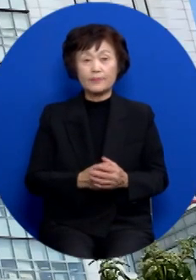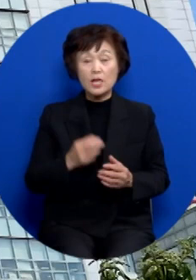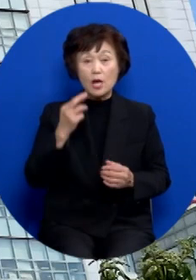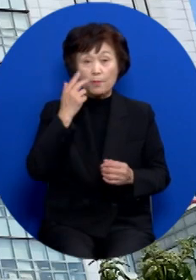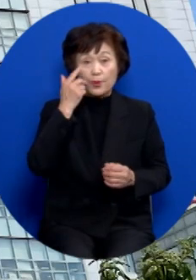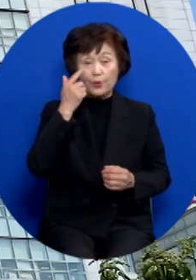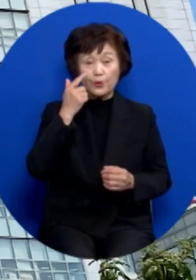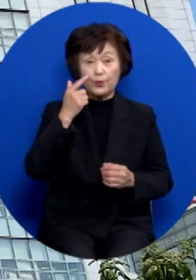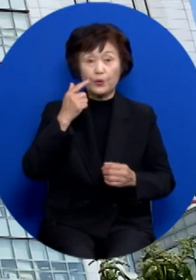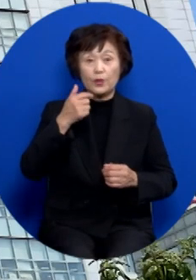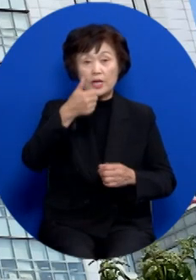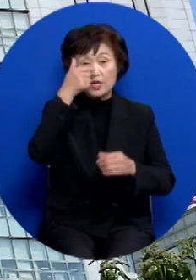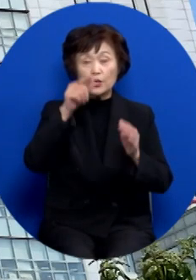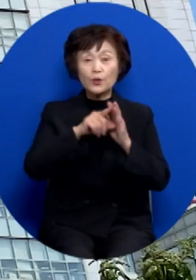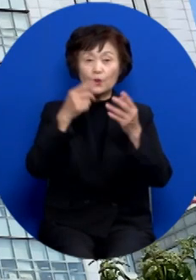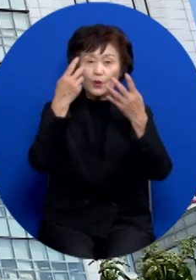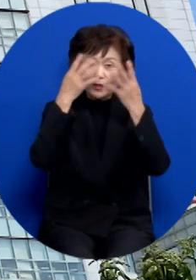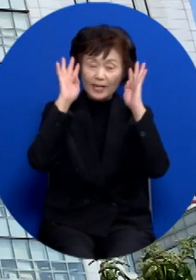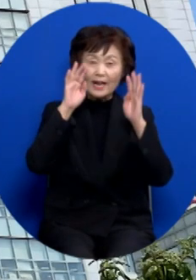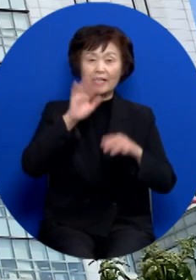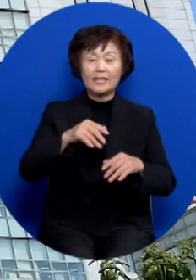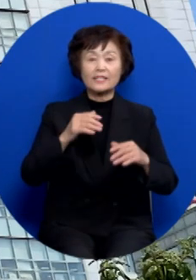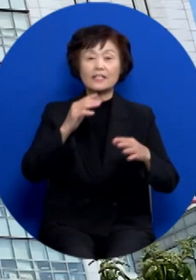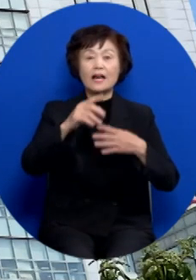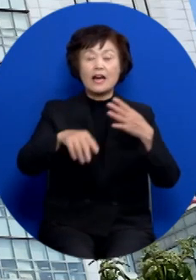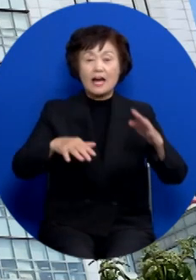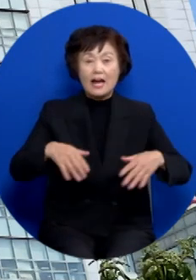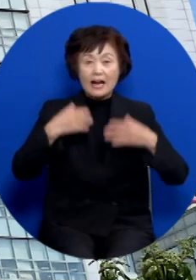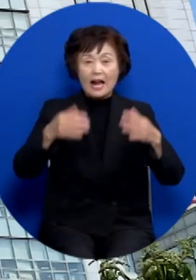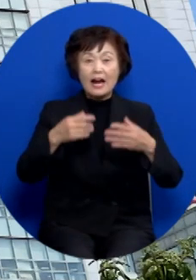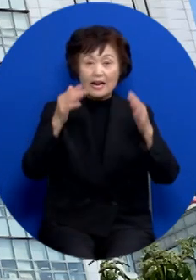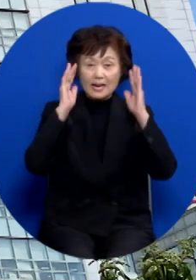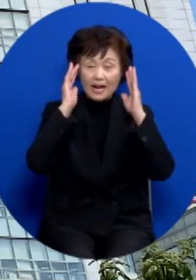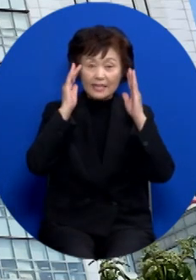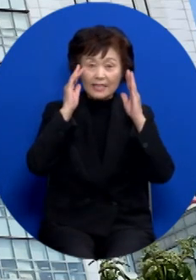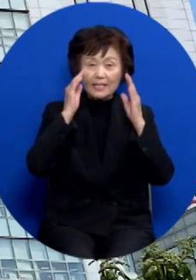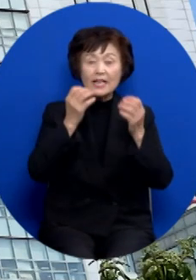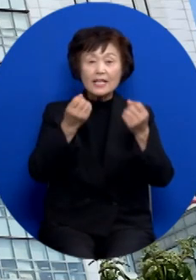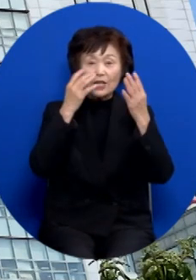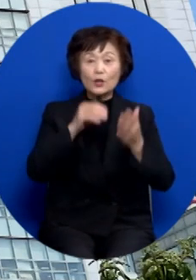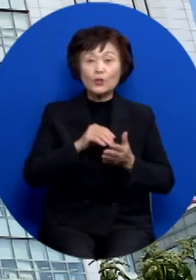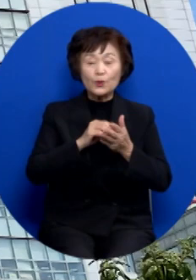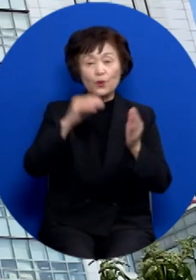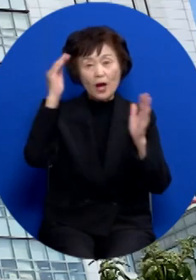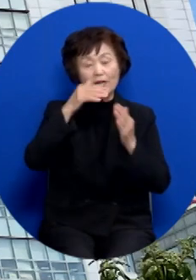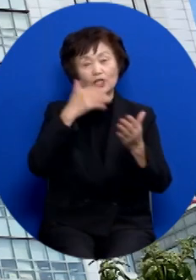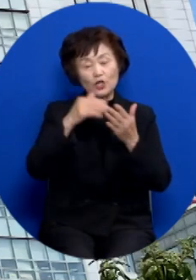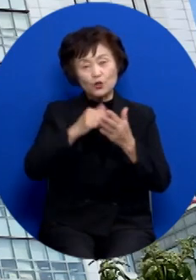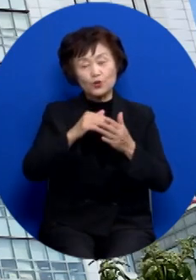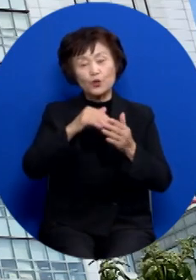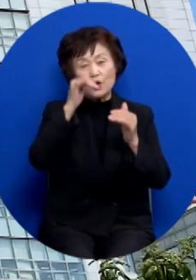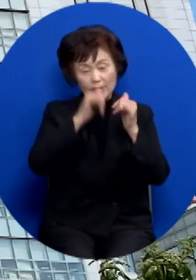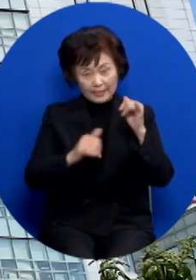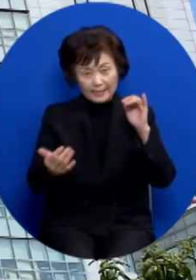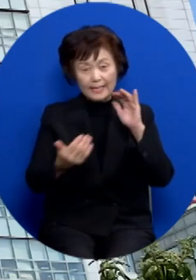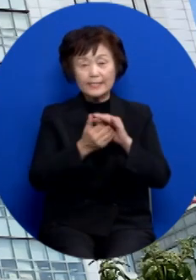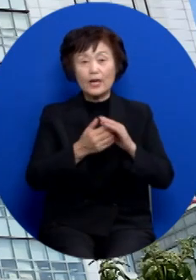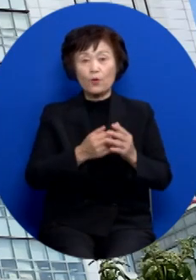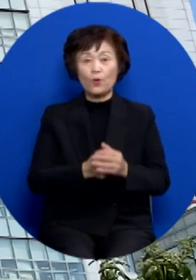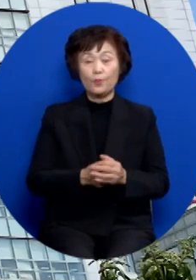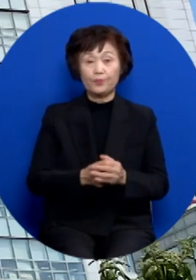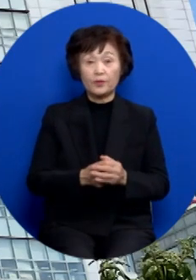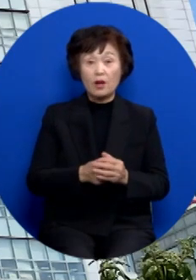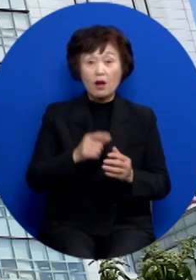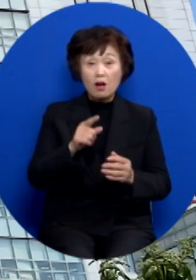미국 전역 기독교 대학의 가을 학기 신규 등록 학생 수가 역대 최고를 기록했습니다. 외신에 따르면